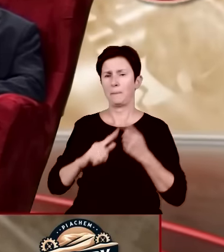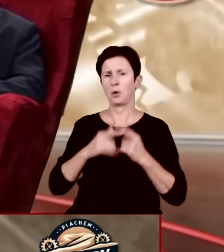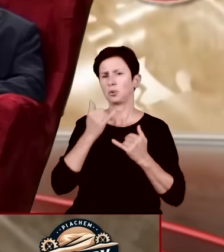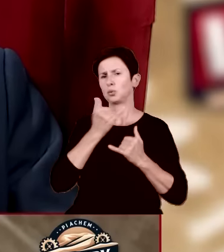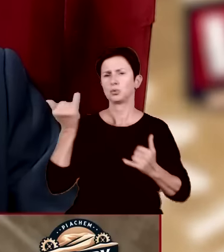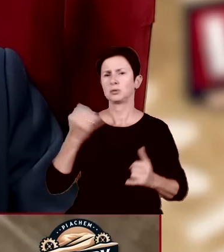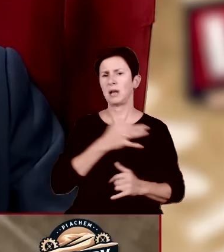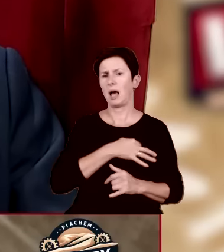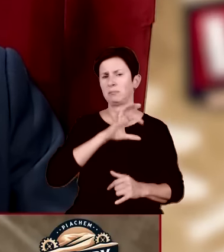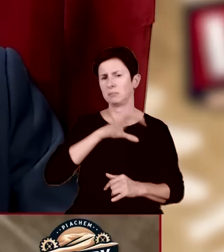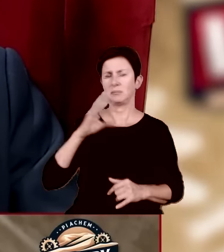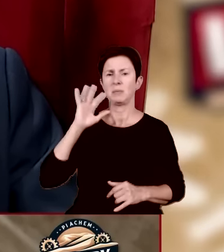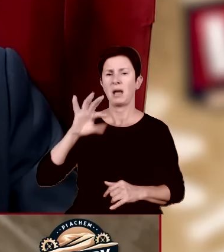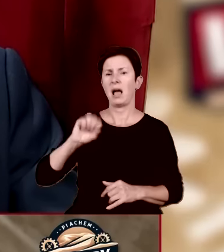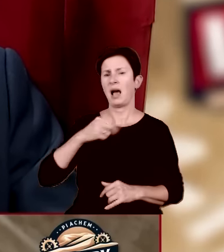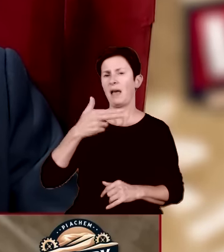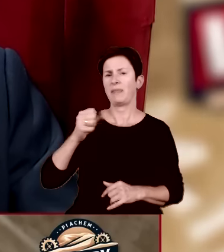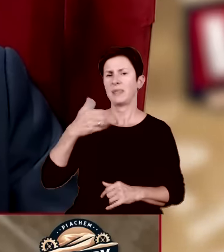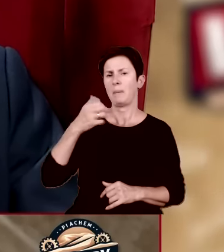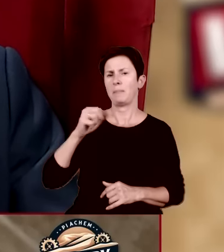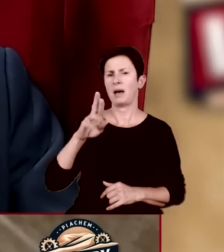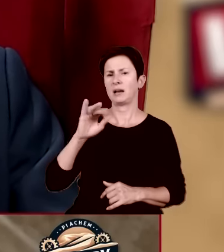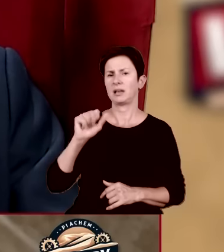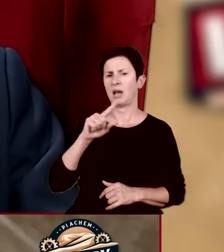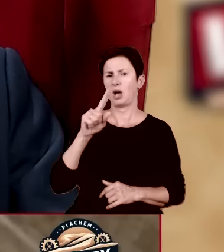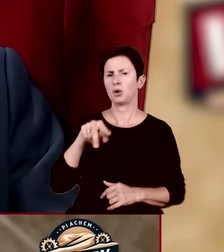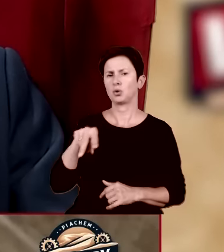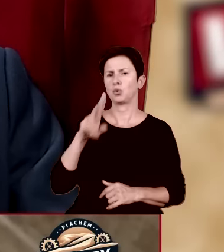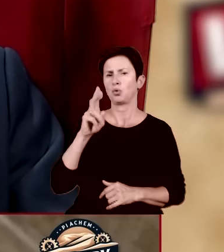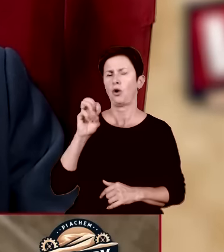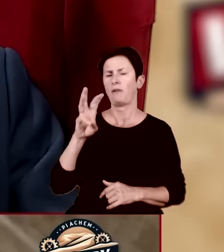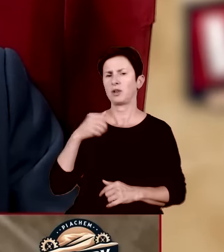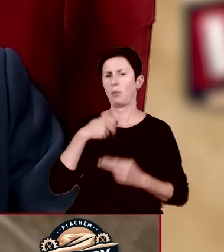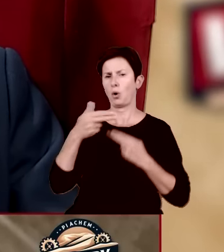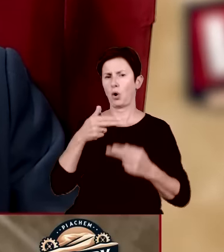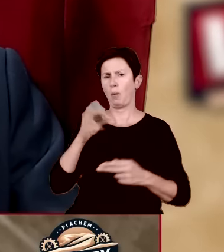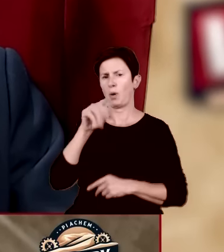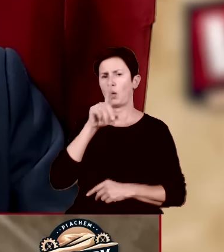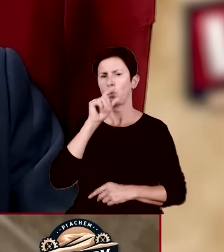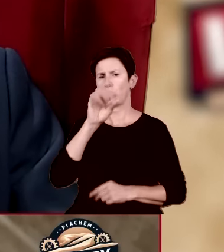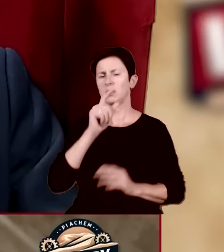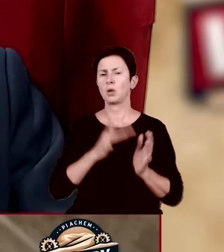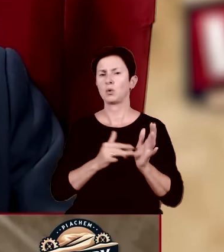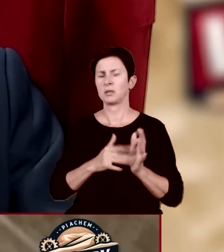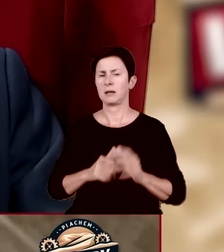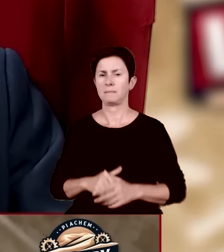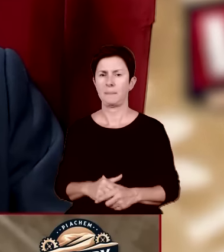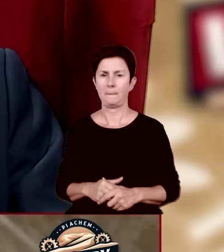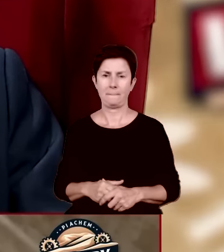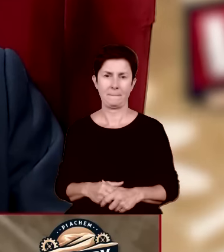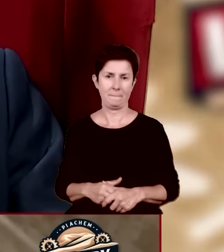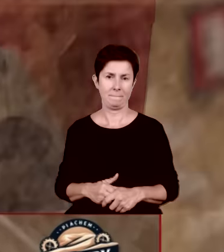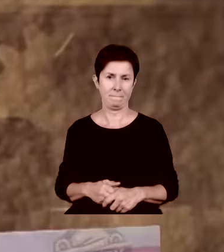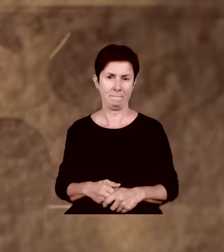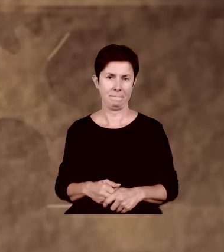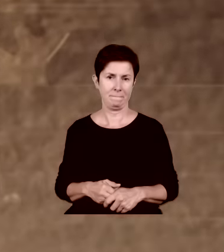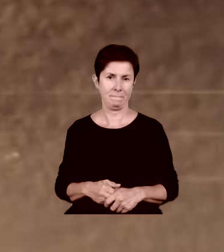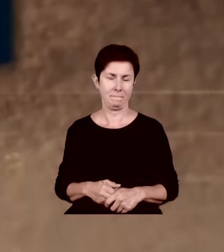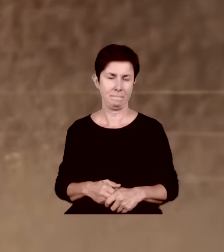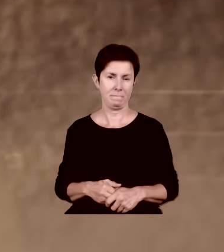Anna Maria Żukowska skomentowała tweet Tuska. Zobaczmy jak. Materiał 1e.